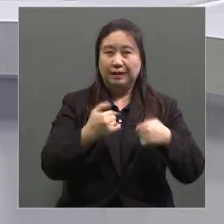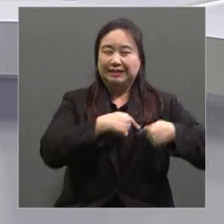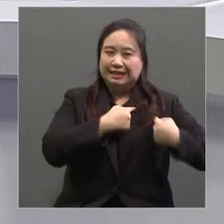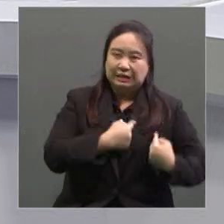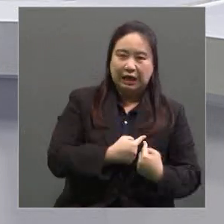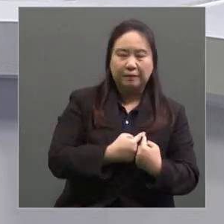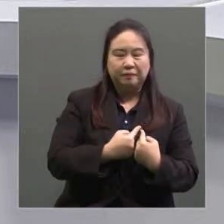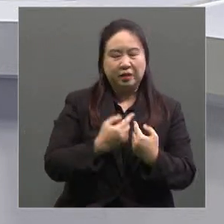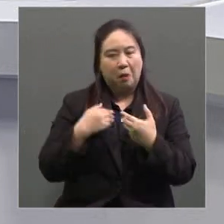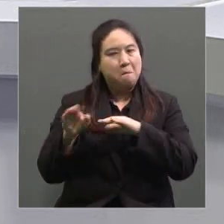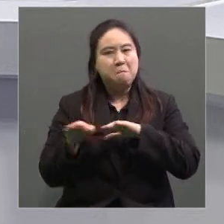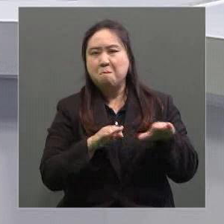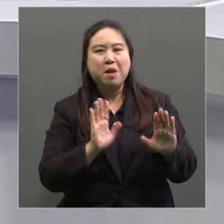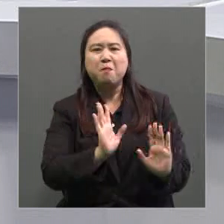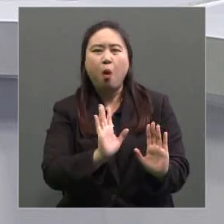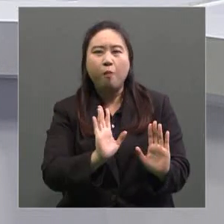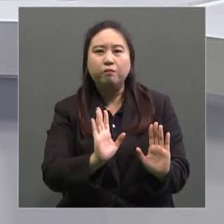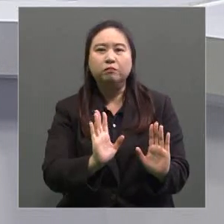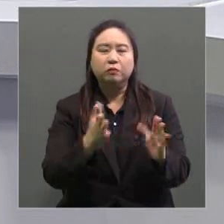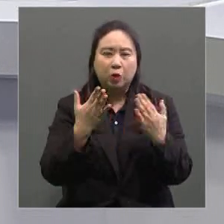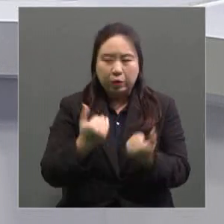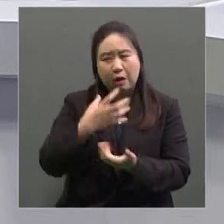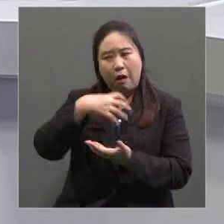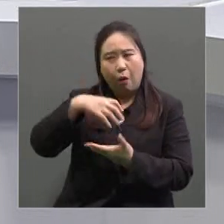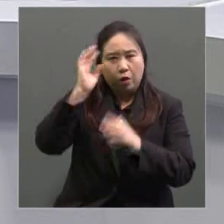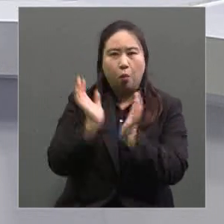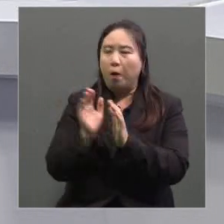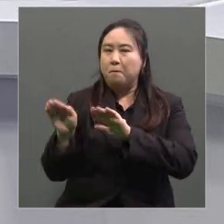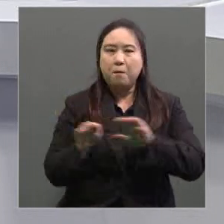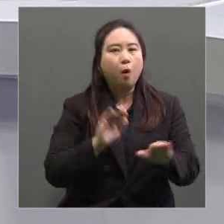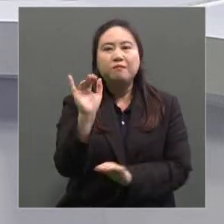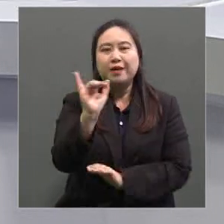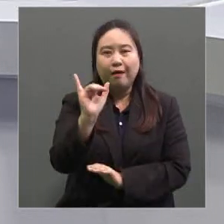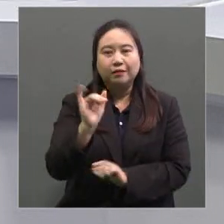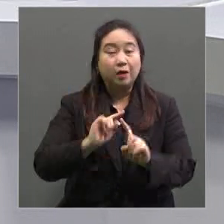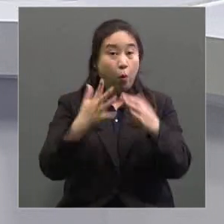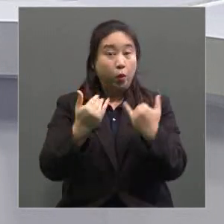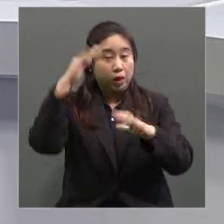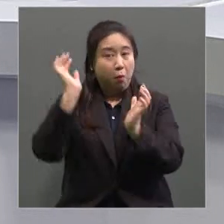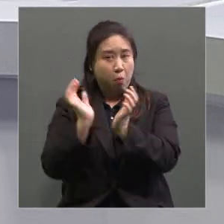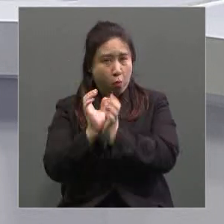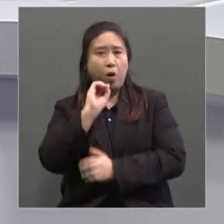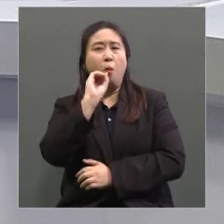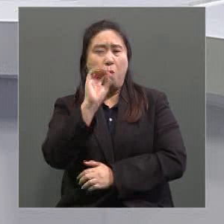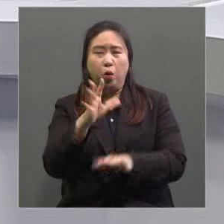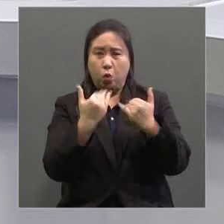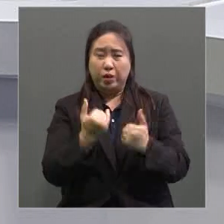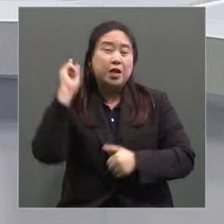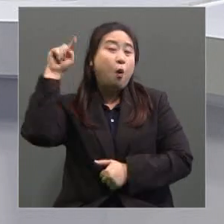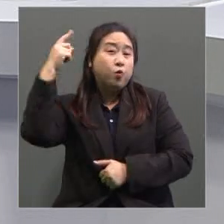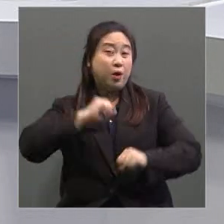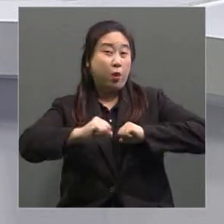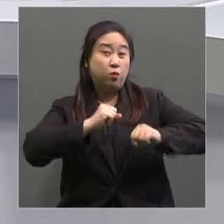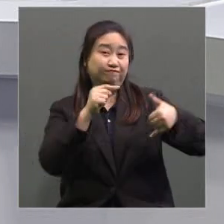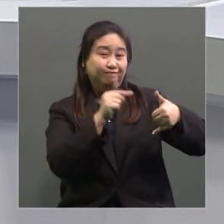จไม่พร้อมยังไม่พร้อมที่จะให้ปากคำ ใช่คือวันนี้เนี่ยทางตำรวจเองก็บอกว่าตัวน้องมีอาการ